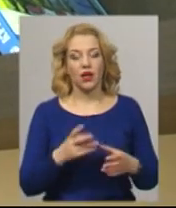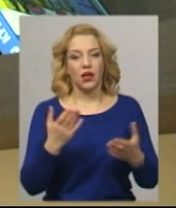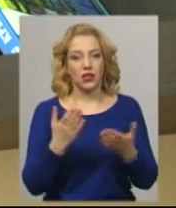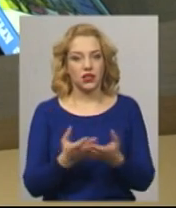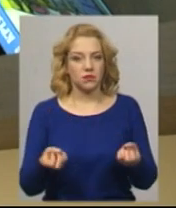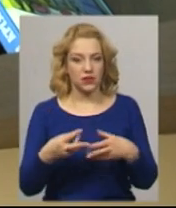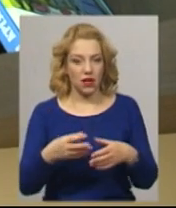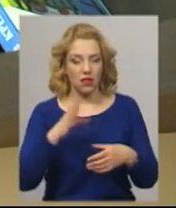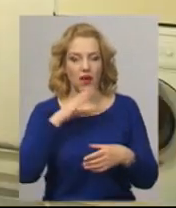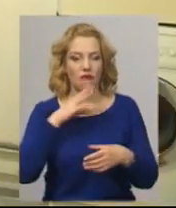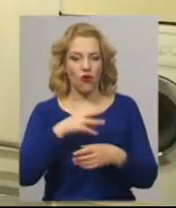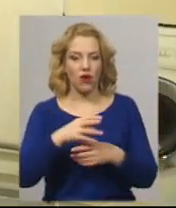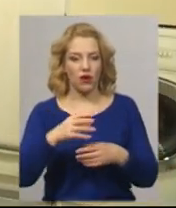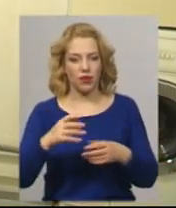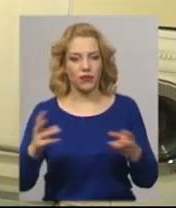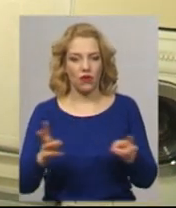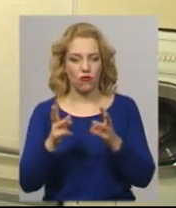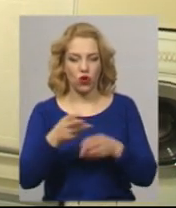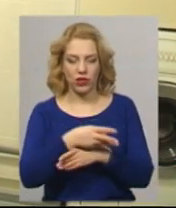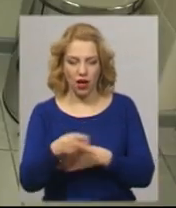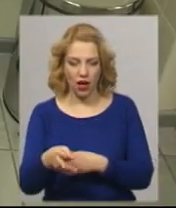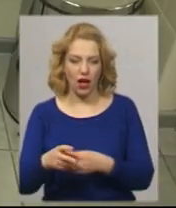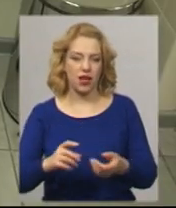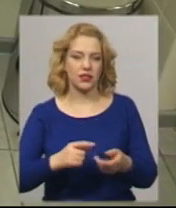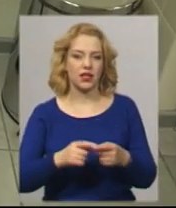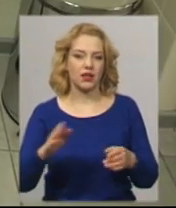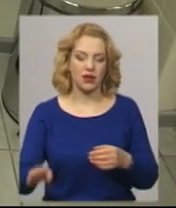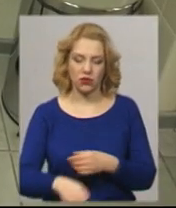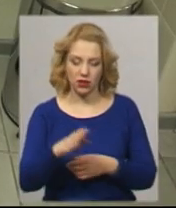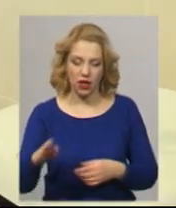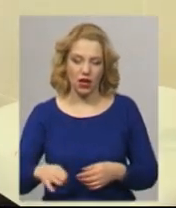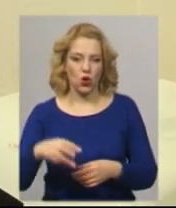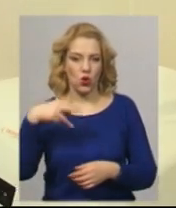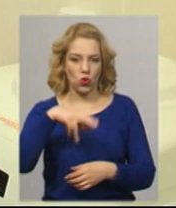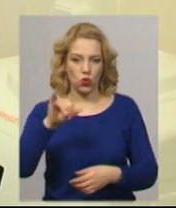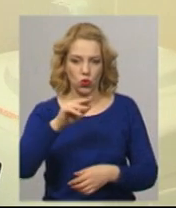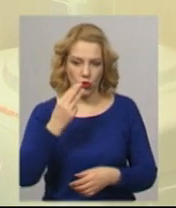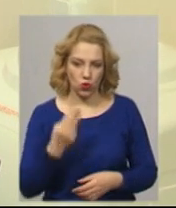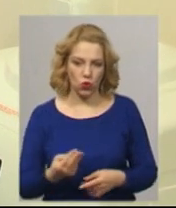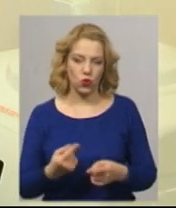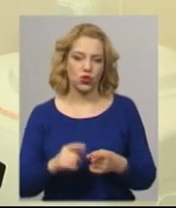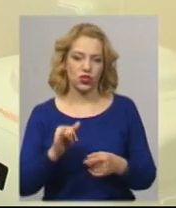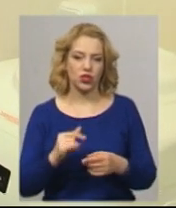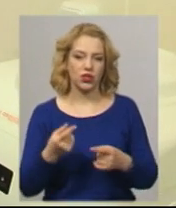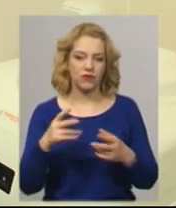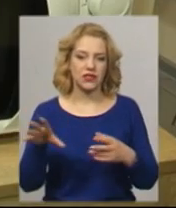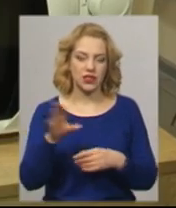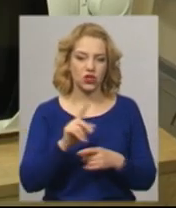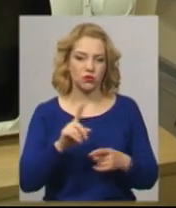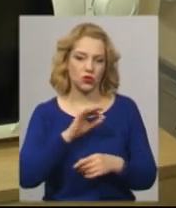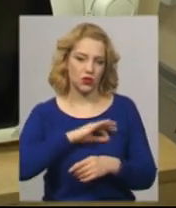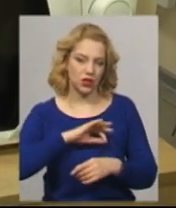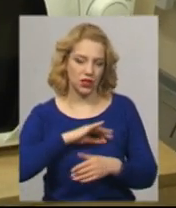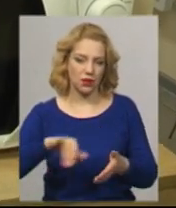аптечкою першої медичної допомоги, пральною машиною, душовою кімнатою та кухнею з усім необхідним обладнанням. Аби скористатись праскою,